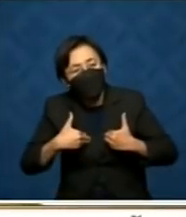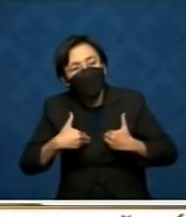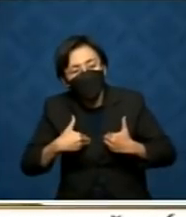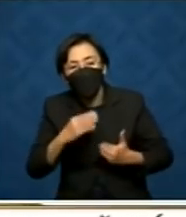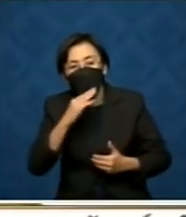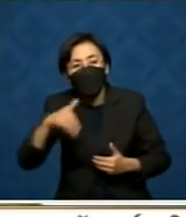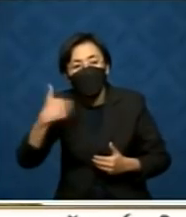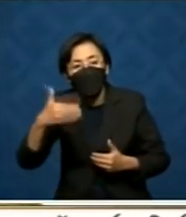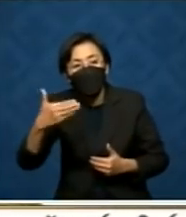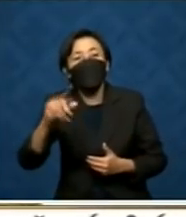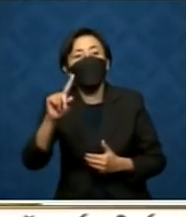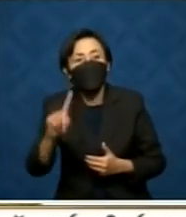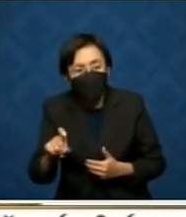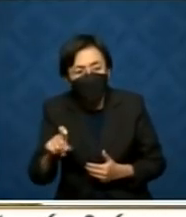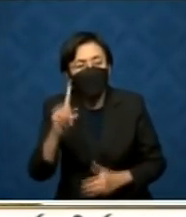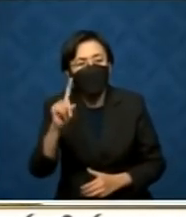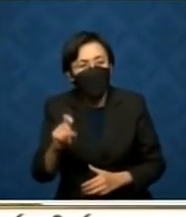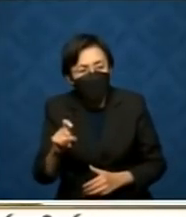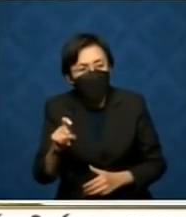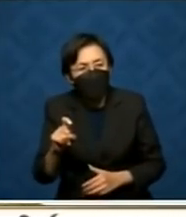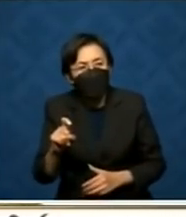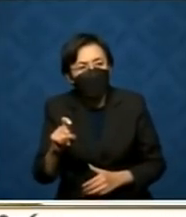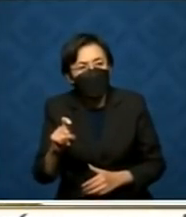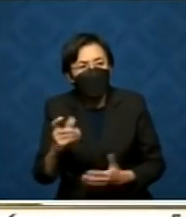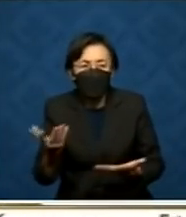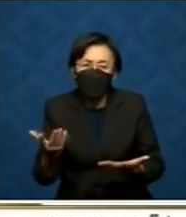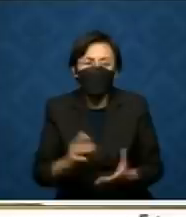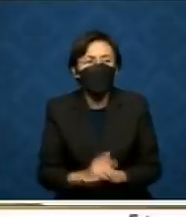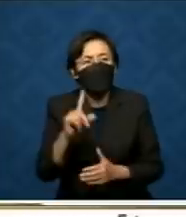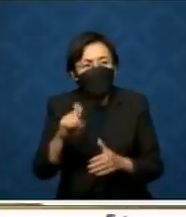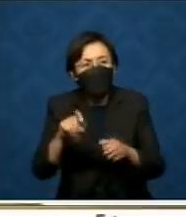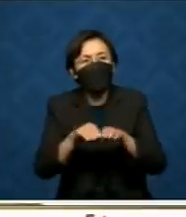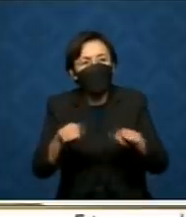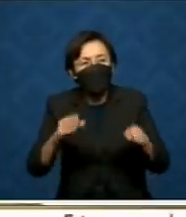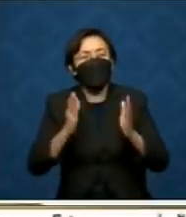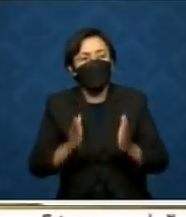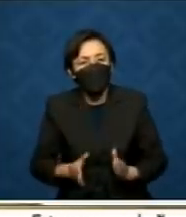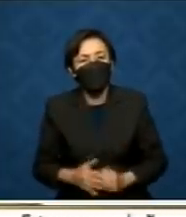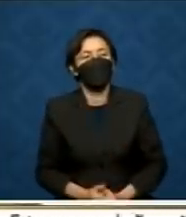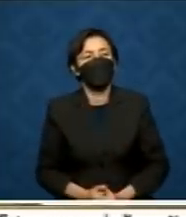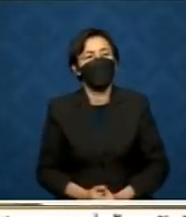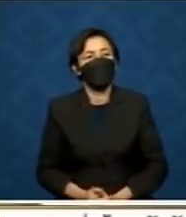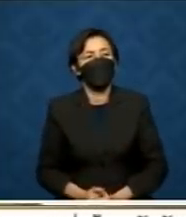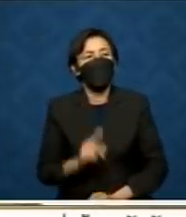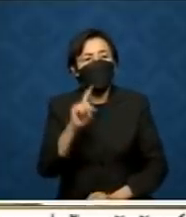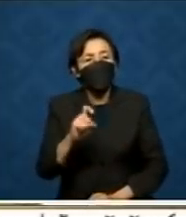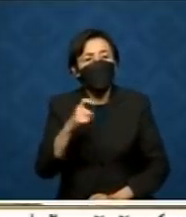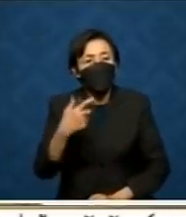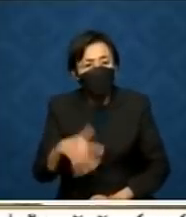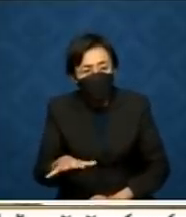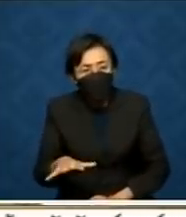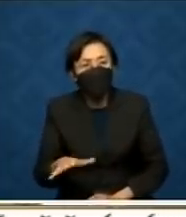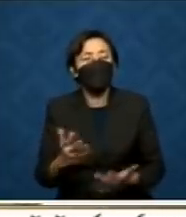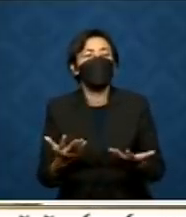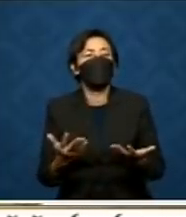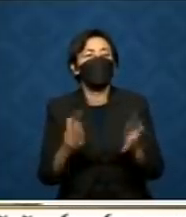ตายจริงๆก็ขอตายแบบที่มันมีมาตรฐานความเป็นมนุษย์โอ๊ยตายแล้ว print